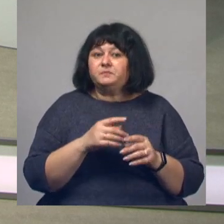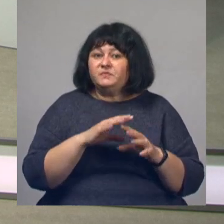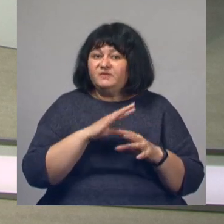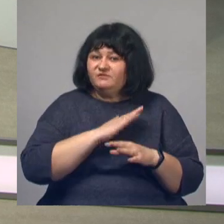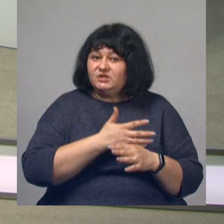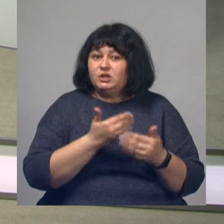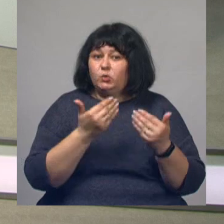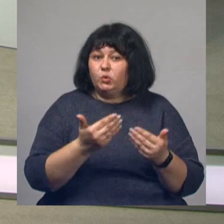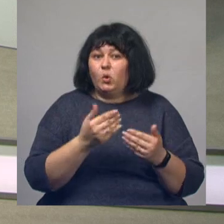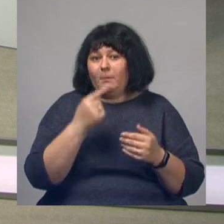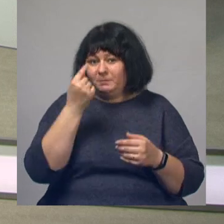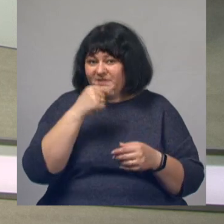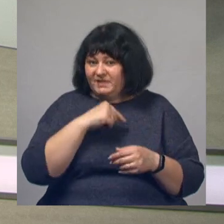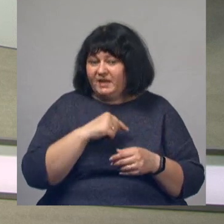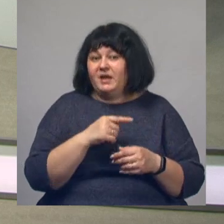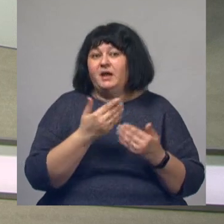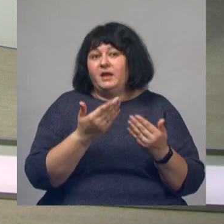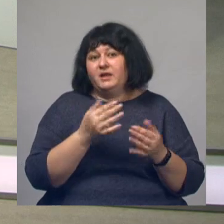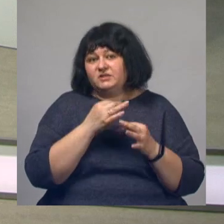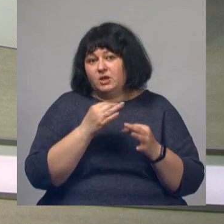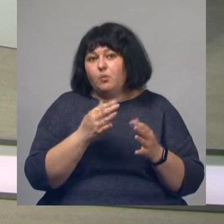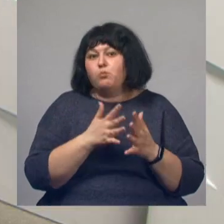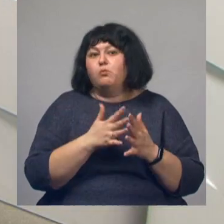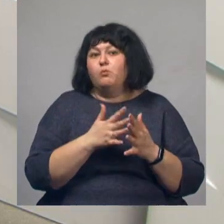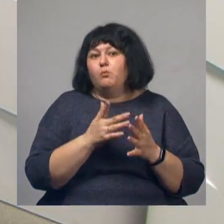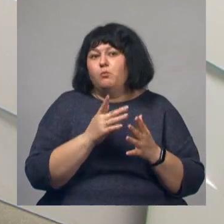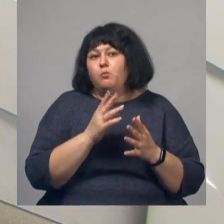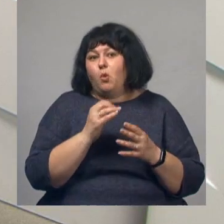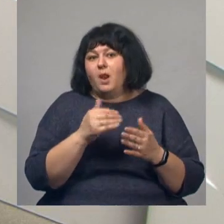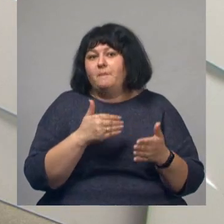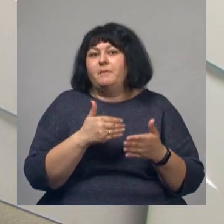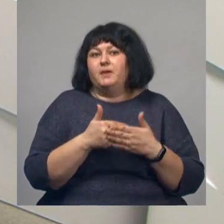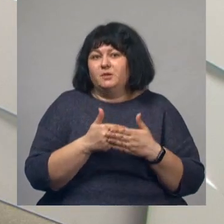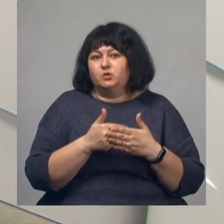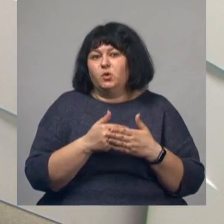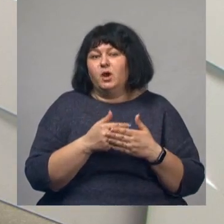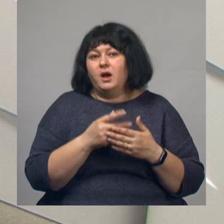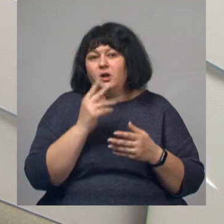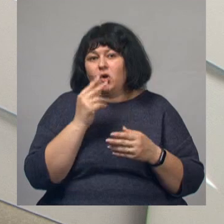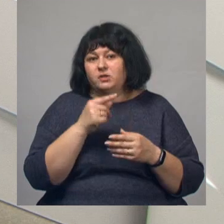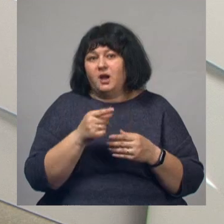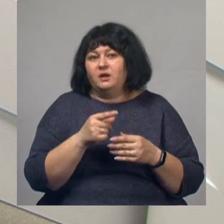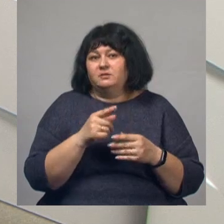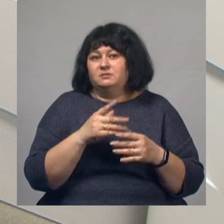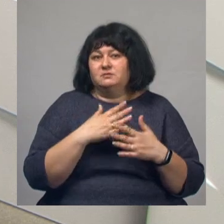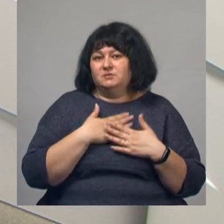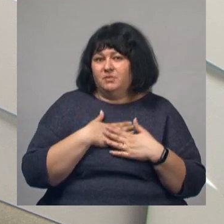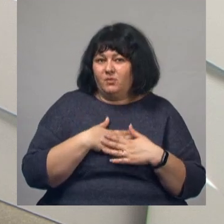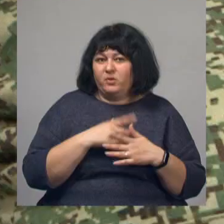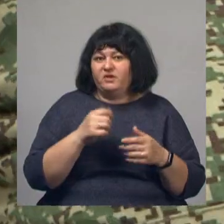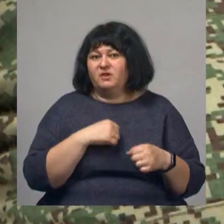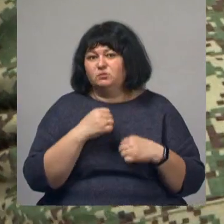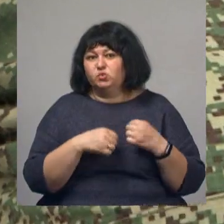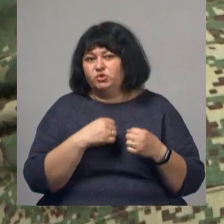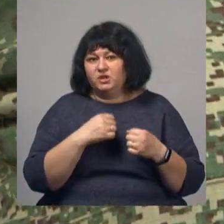ее психики она более, скажем так, более приближена к сангвинику, то есть когда процессы торможения и возбуждения